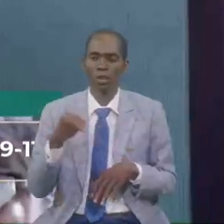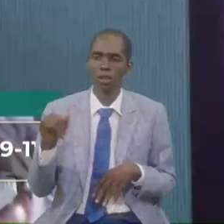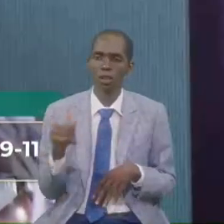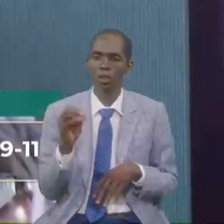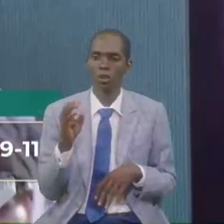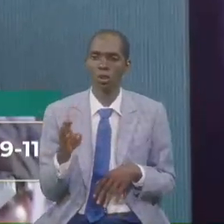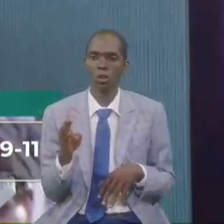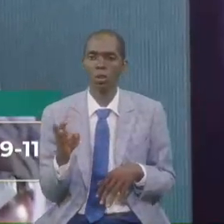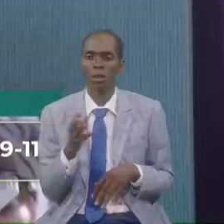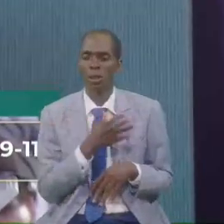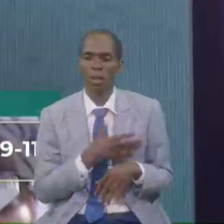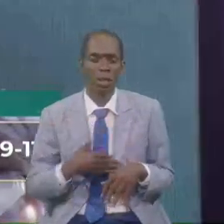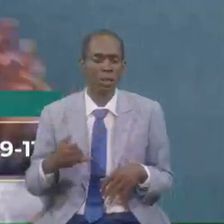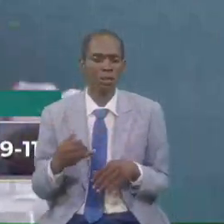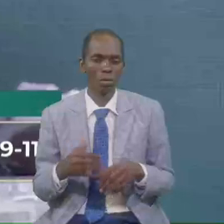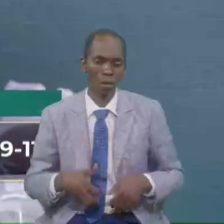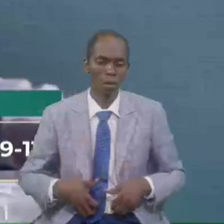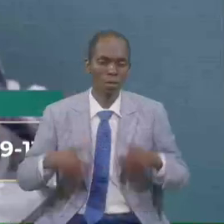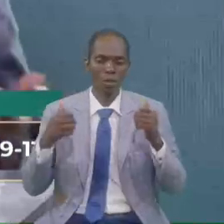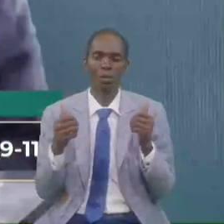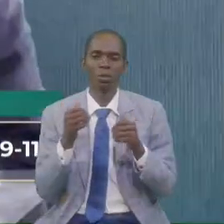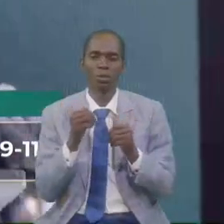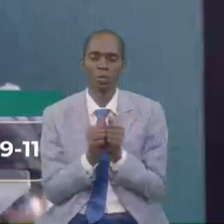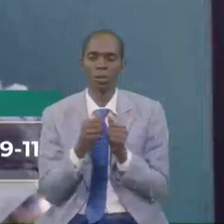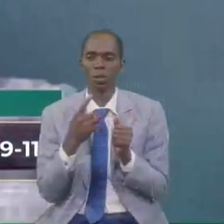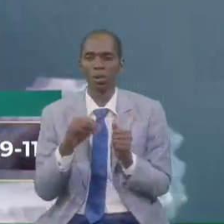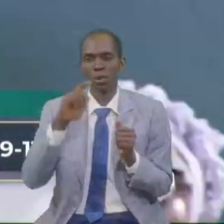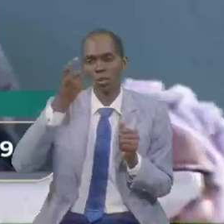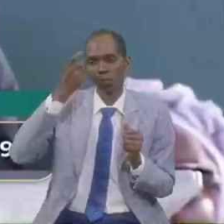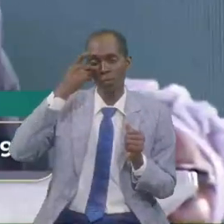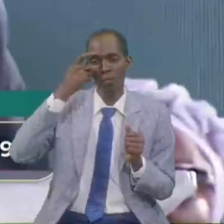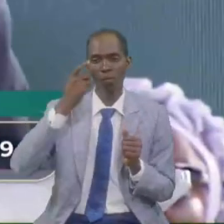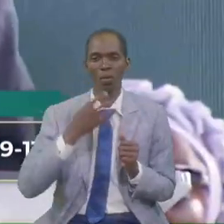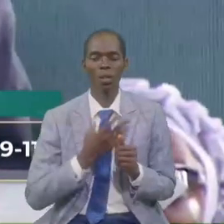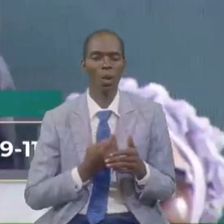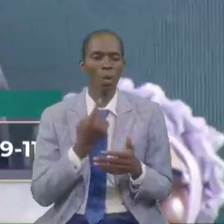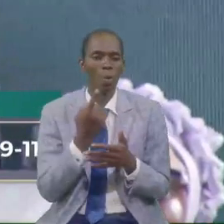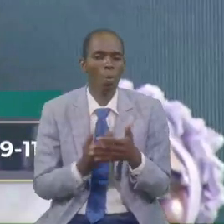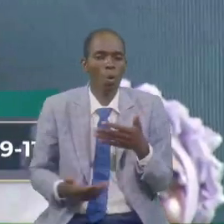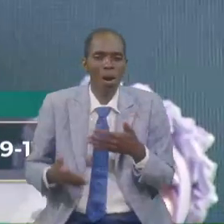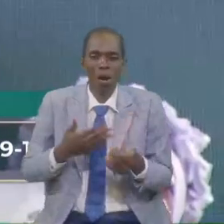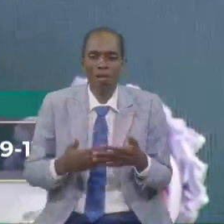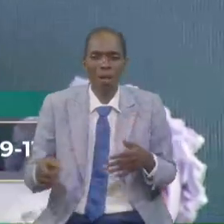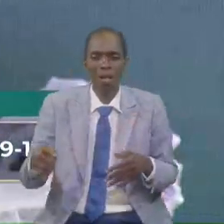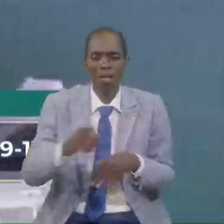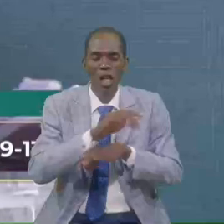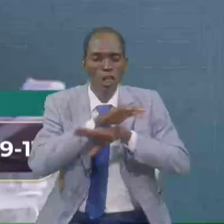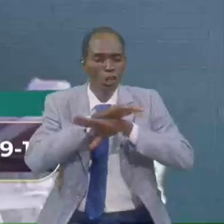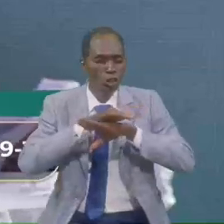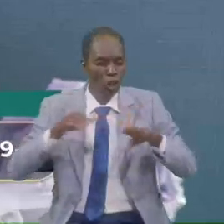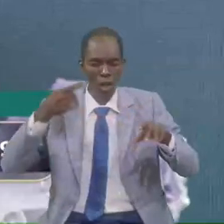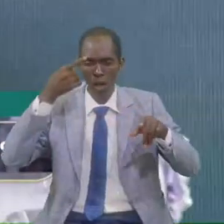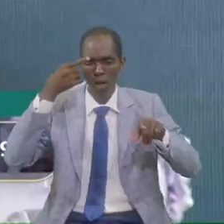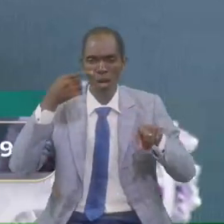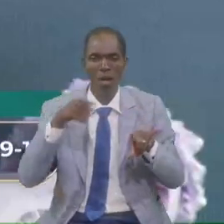travail. Et ce qui commence dans l'établissement va au bureau, va dans le gouvernement. Et ce dont on n'est pas